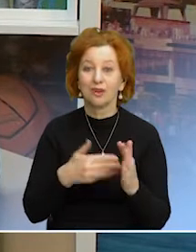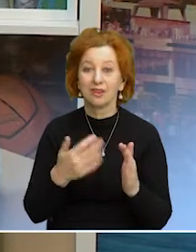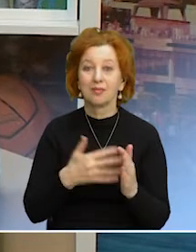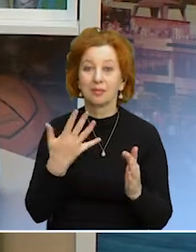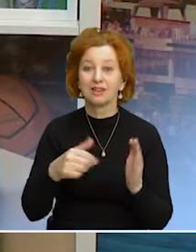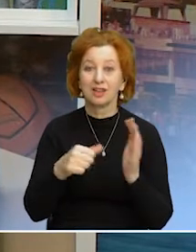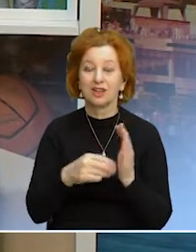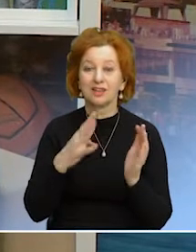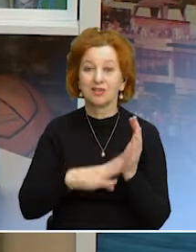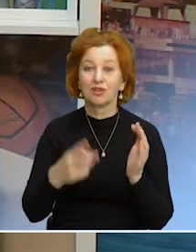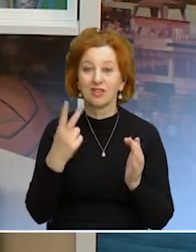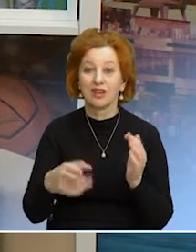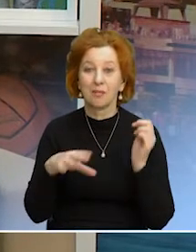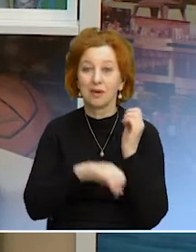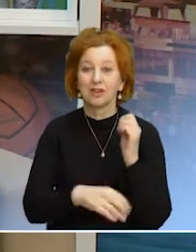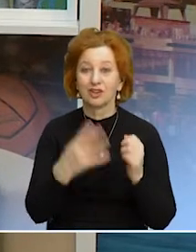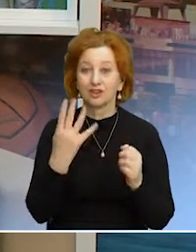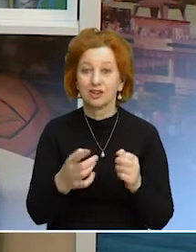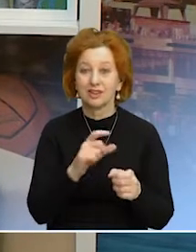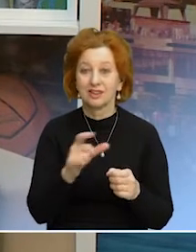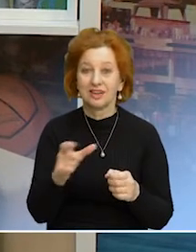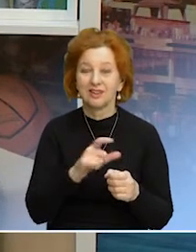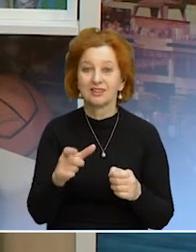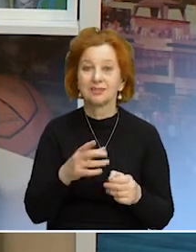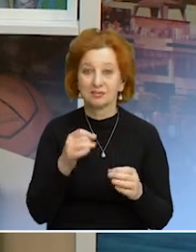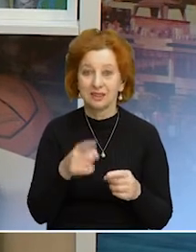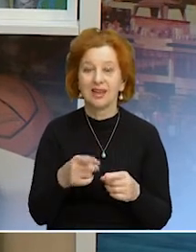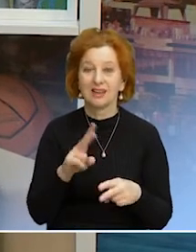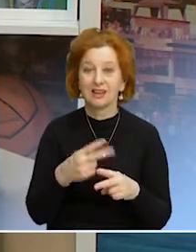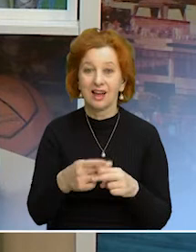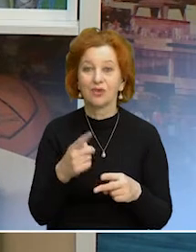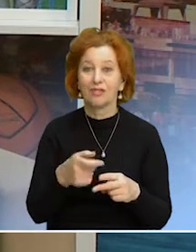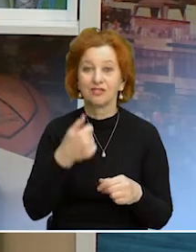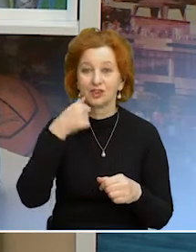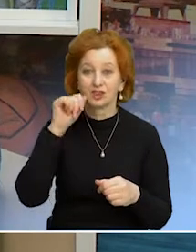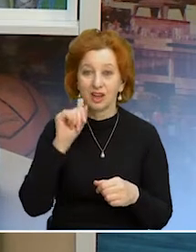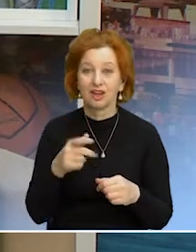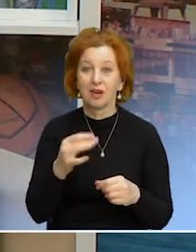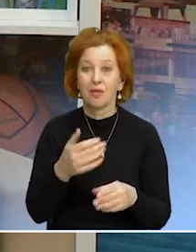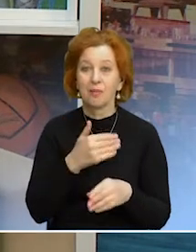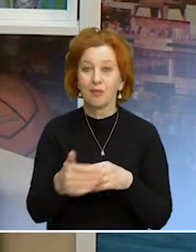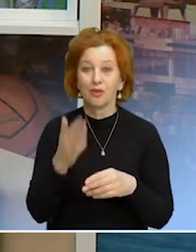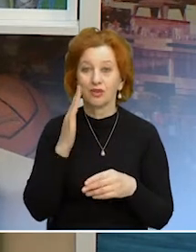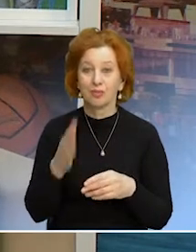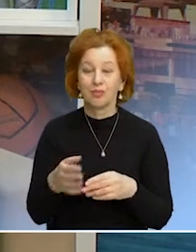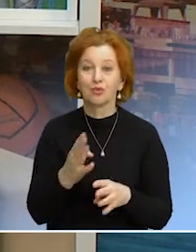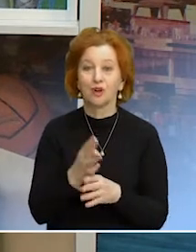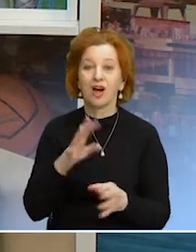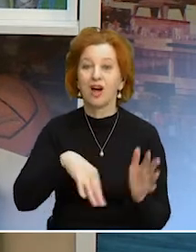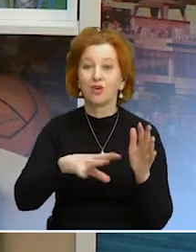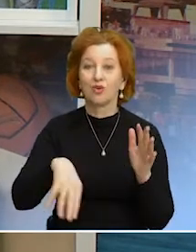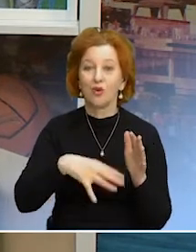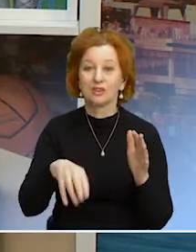Елена, 56-92, последние 4 цифры. Кстати, это результаты розыгрыша, который мы начали вчера. Немного позже у нас будет